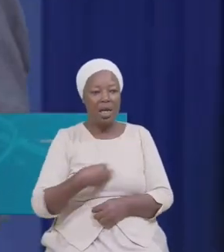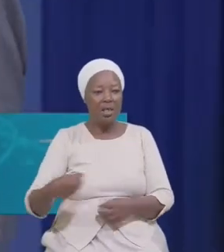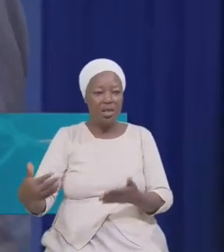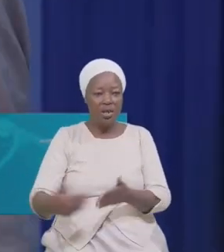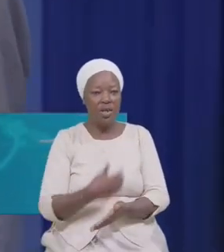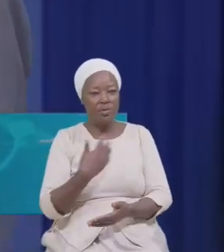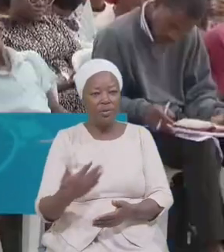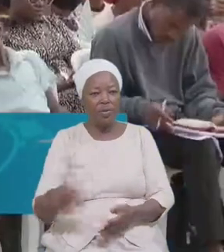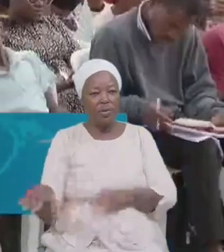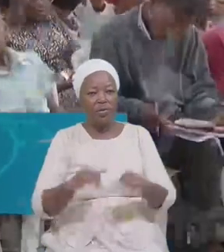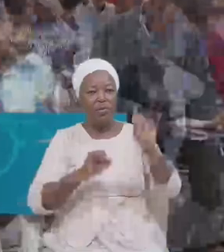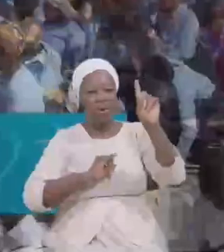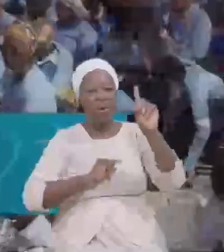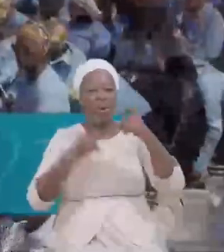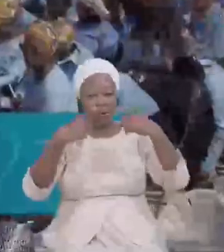de nouvelles.